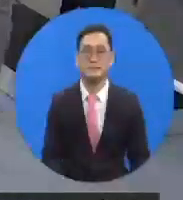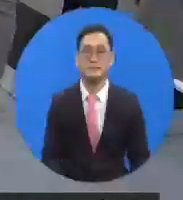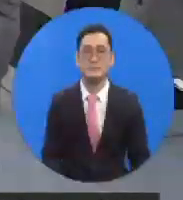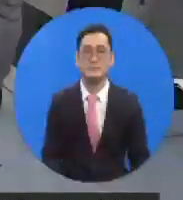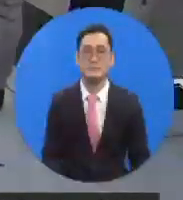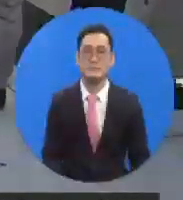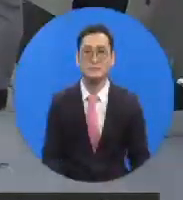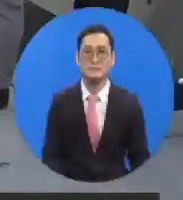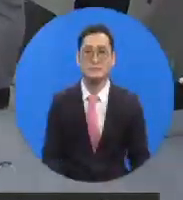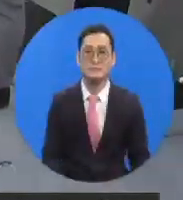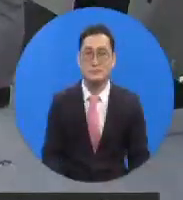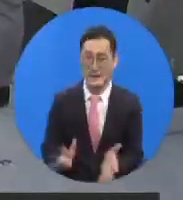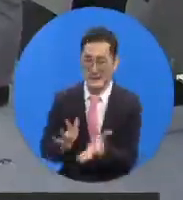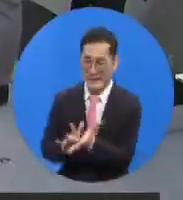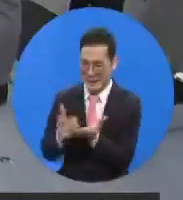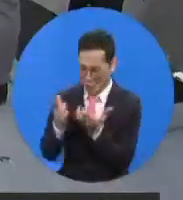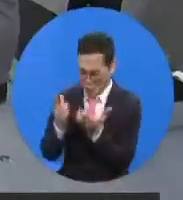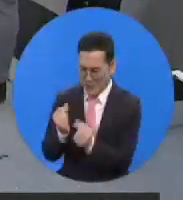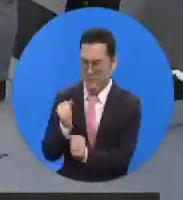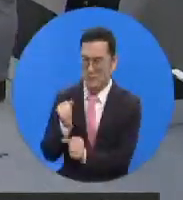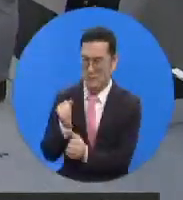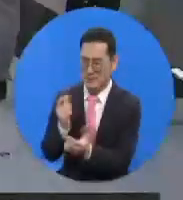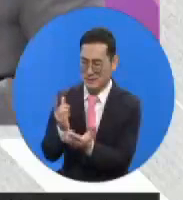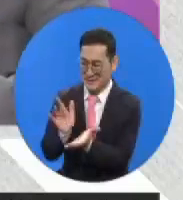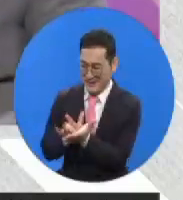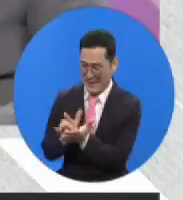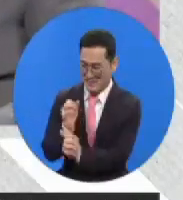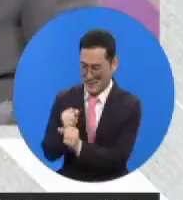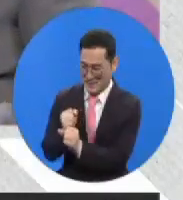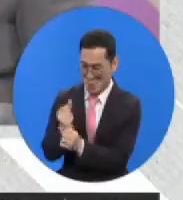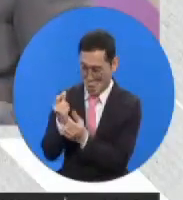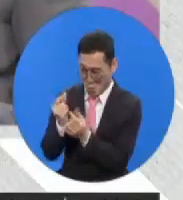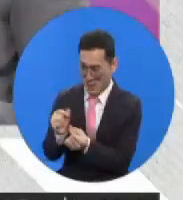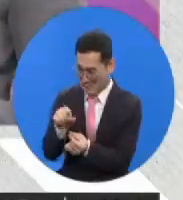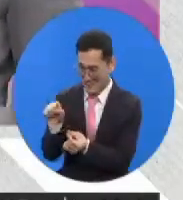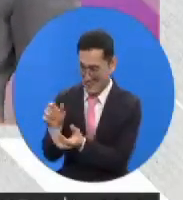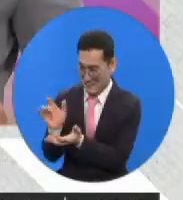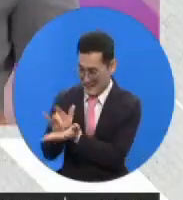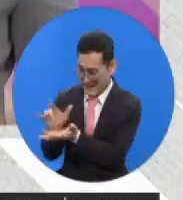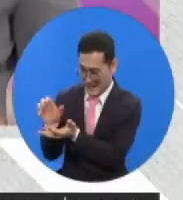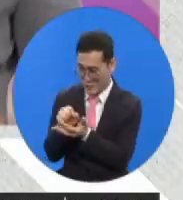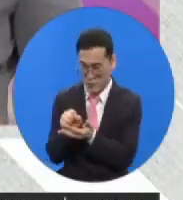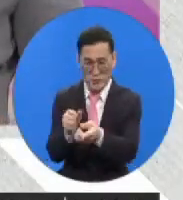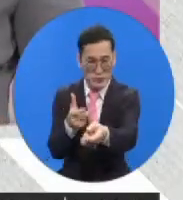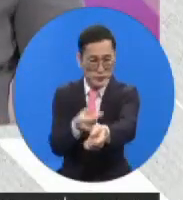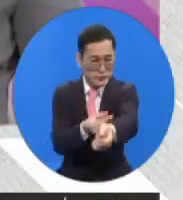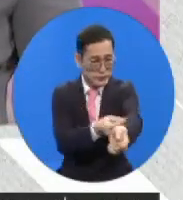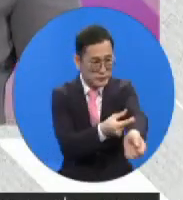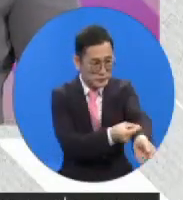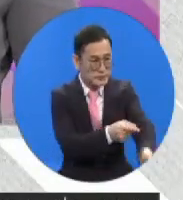생산된 똑같은 제조 번호를 달고 있는 백신을 맞은 사람들이 똑같이 사망했다.